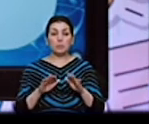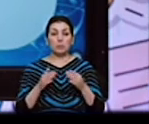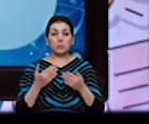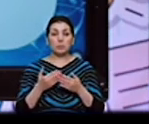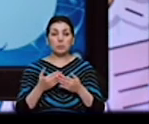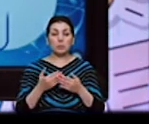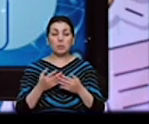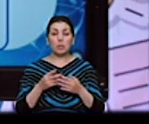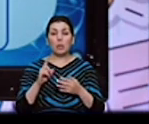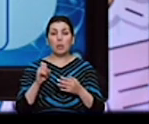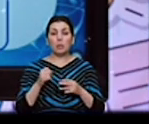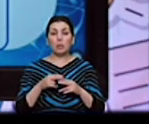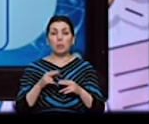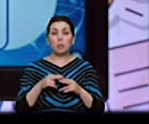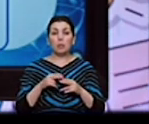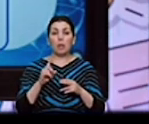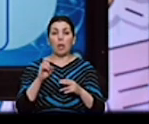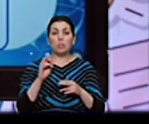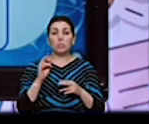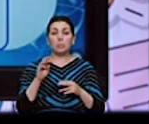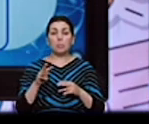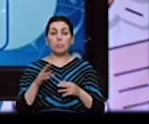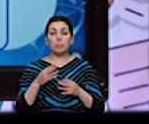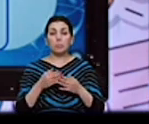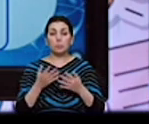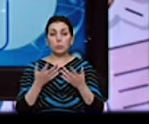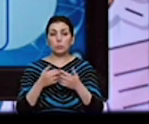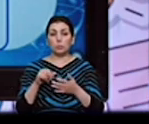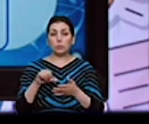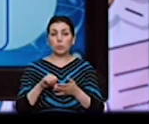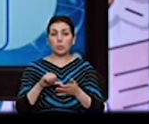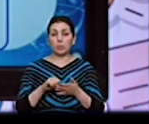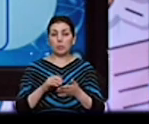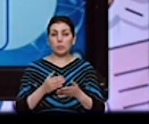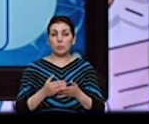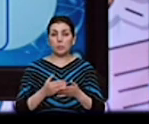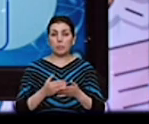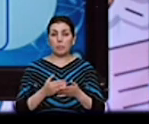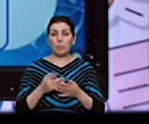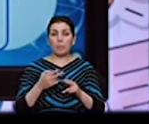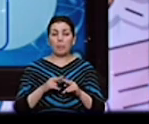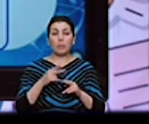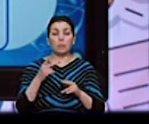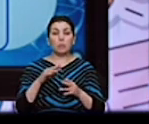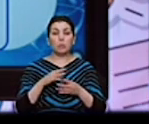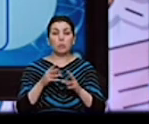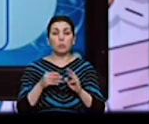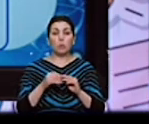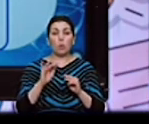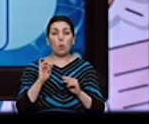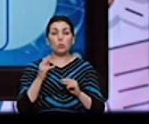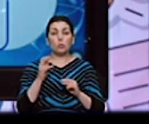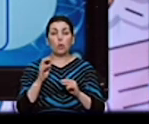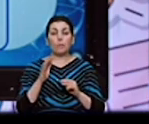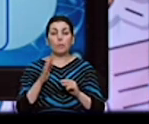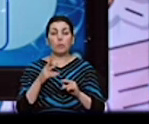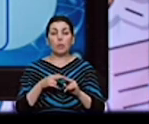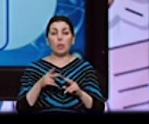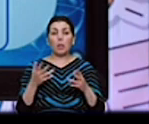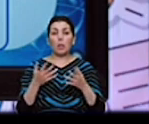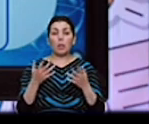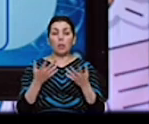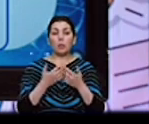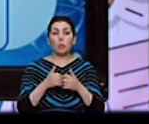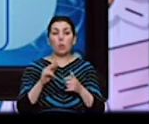o'lchovbirliklari hamda hajm o'lchovbirliklari ishtirok etgan. Ana endi ushbu o'lchovbirliklarida